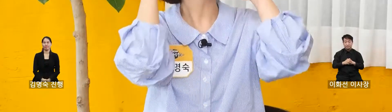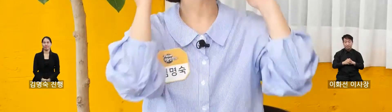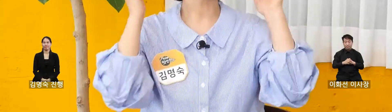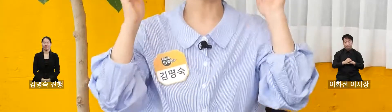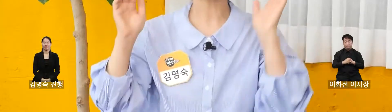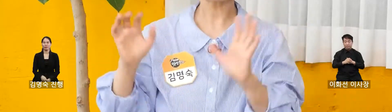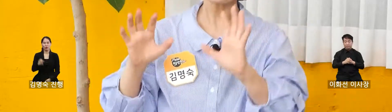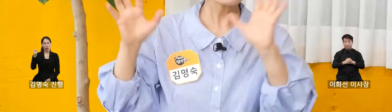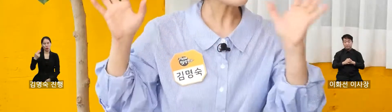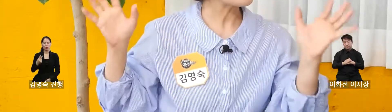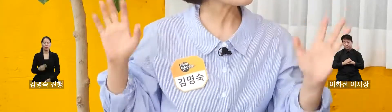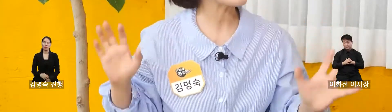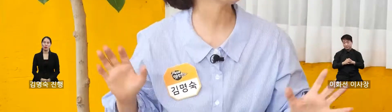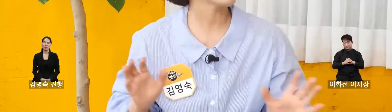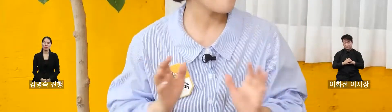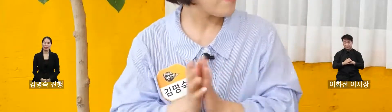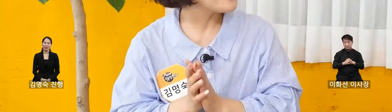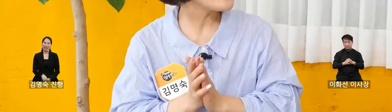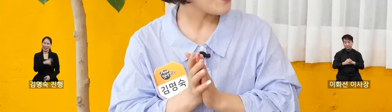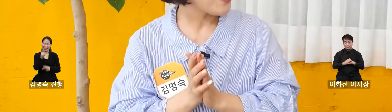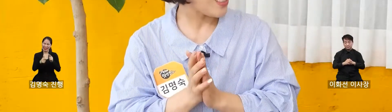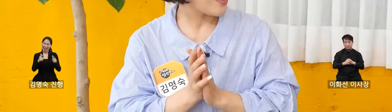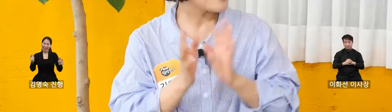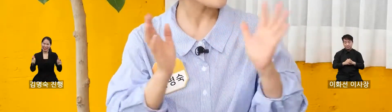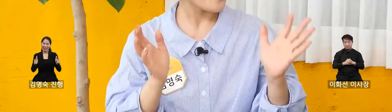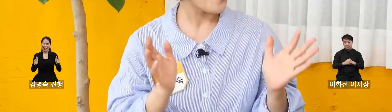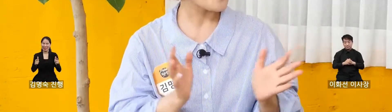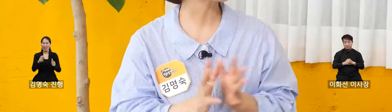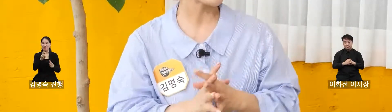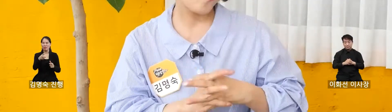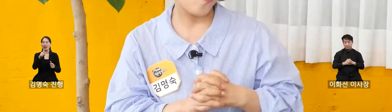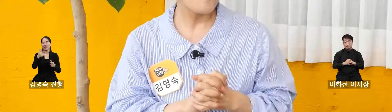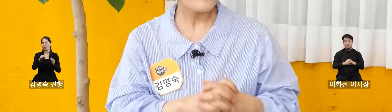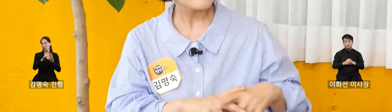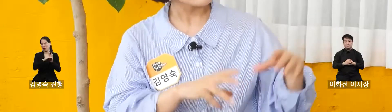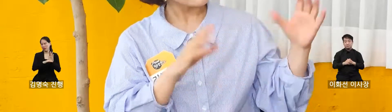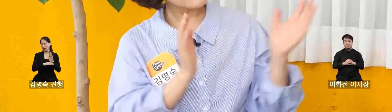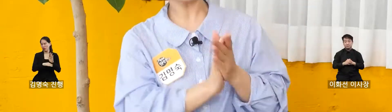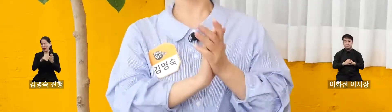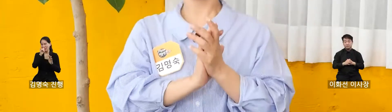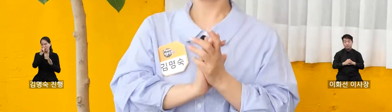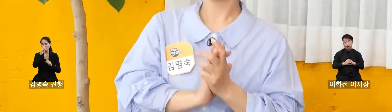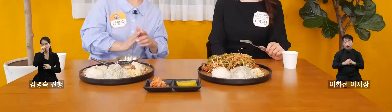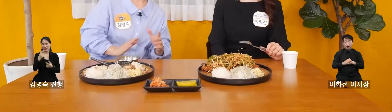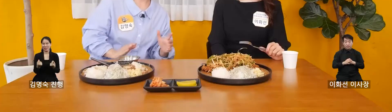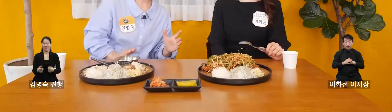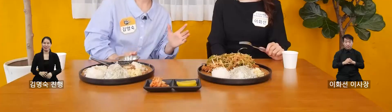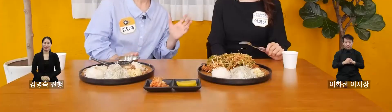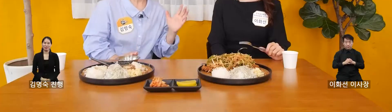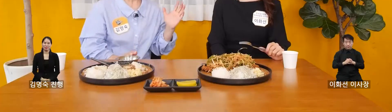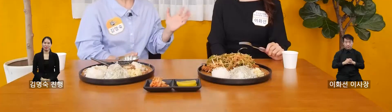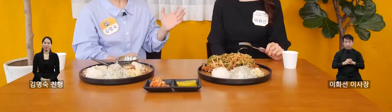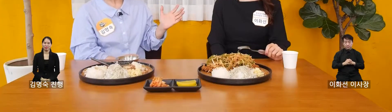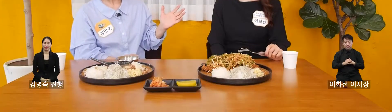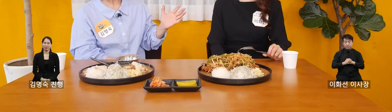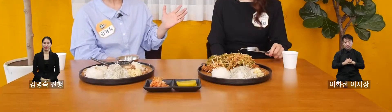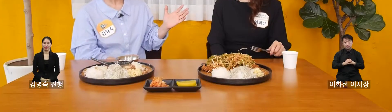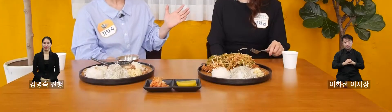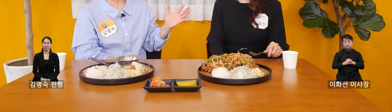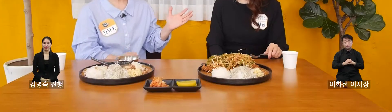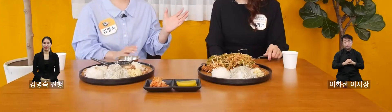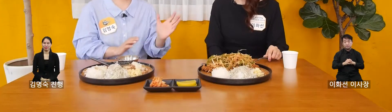않았어요. 네. 그리고 또 다양한 메뉴가 있어서 또 좋았고 그렇죠. 일단 자 우리 또